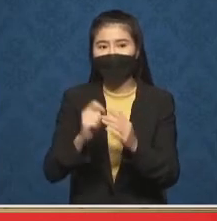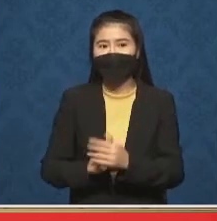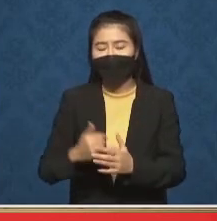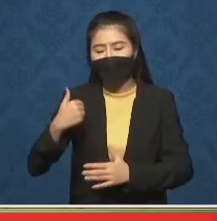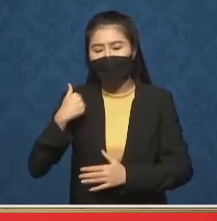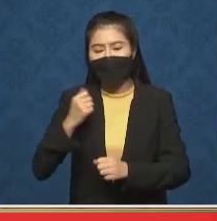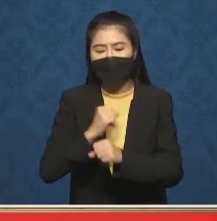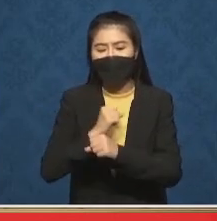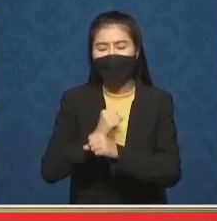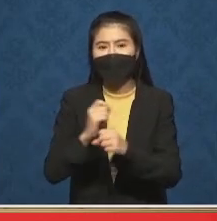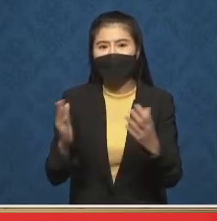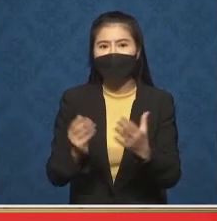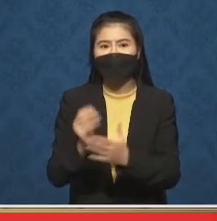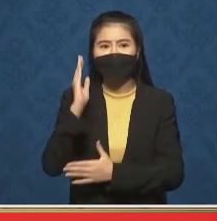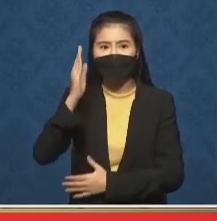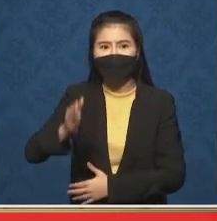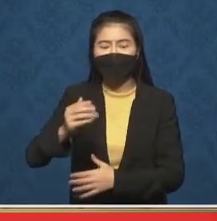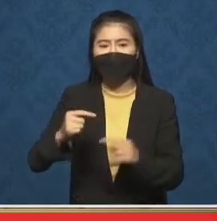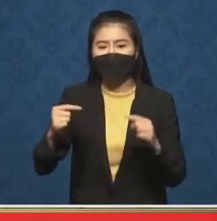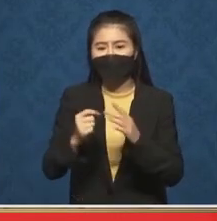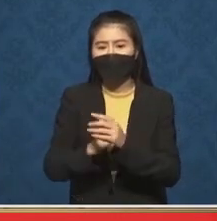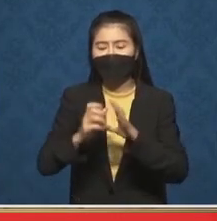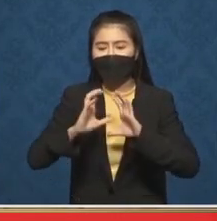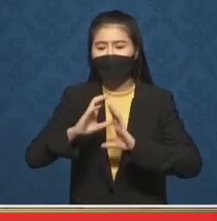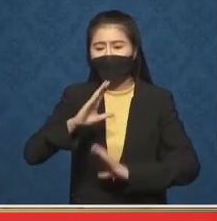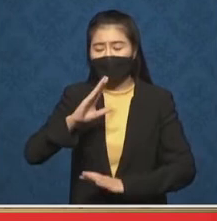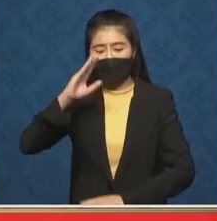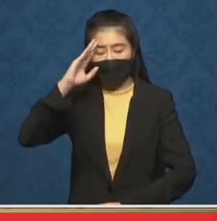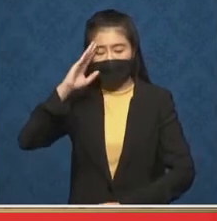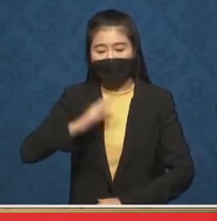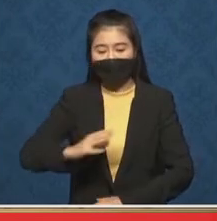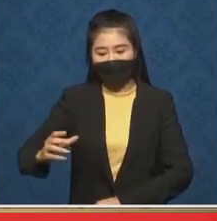่านมีท่าทีอย่ไรต่อการกระทำรัฐบาหารใพระมาร